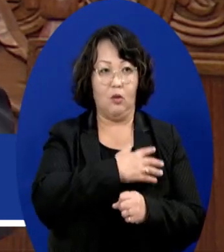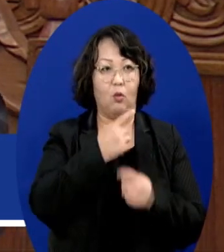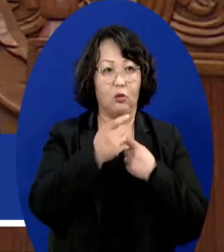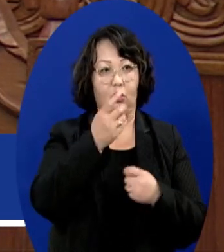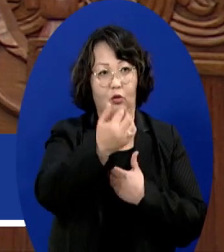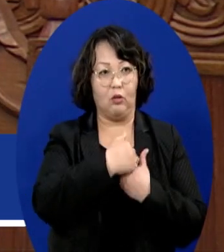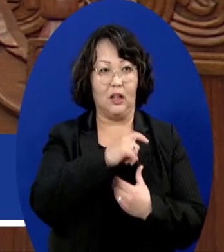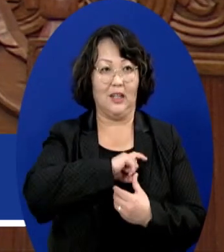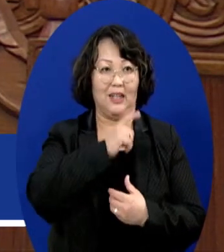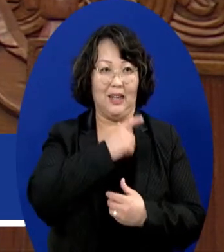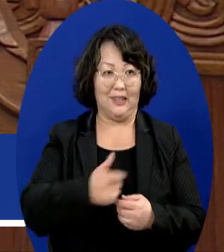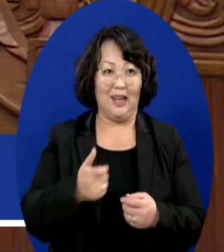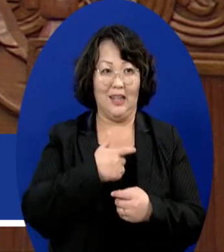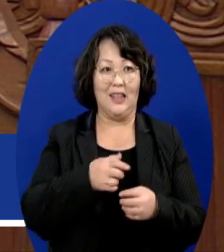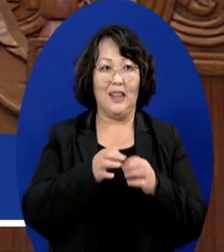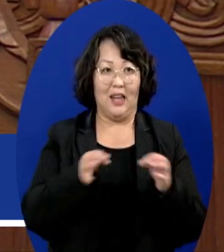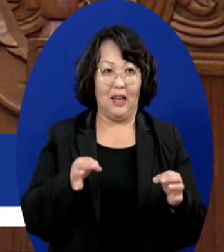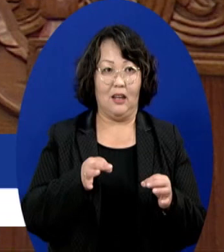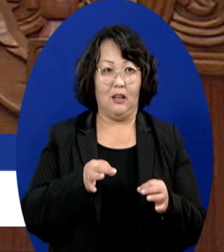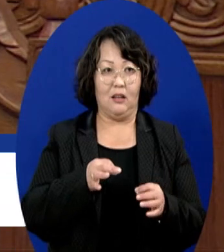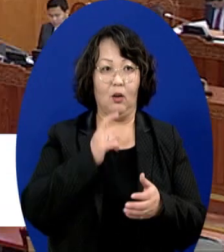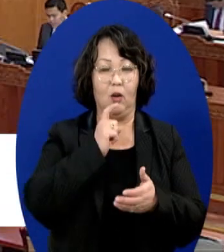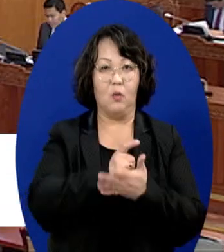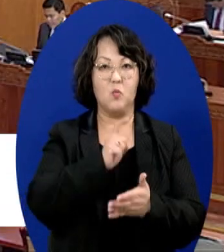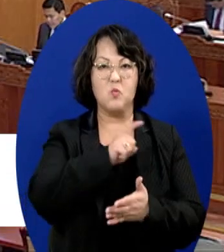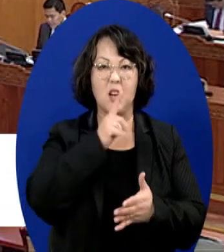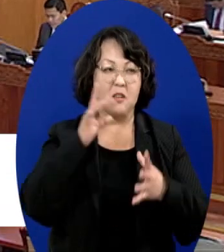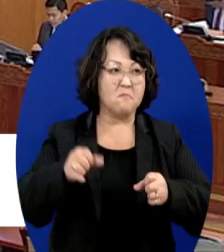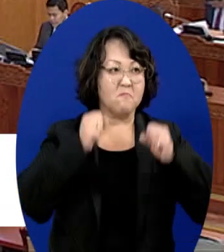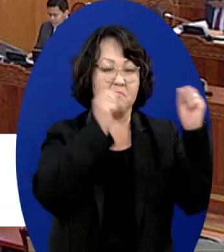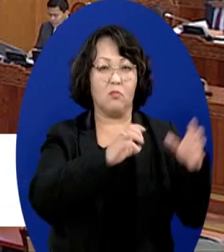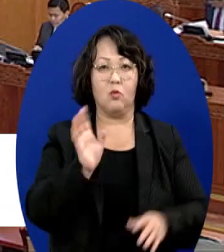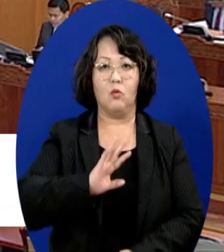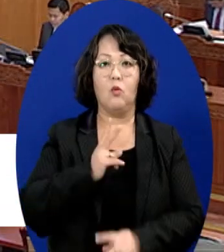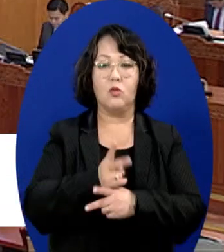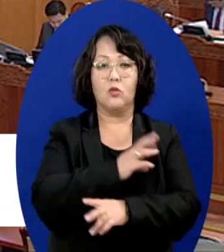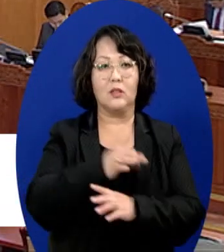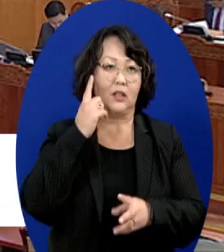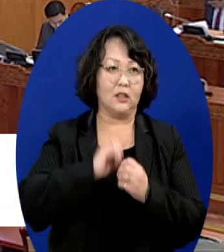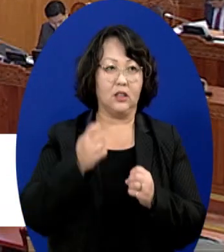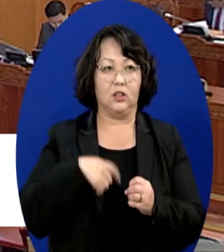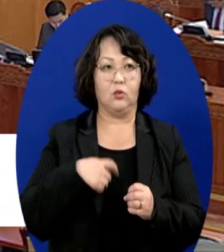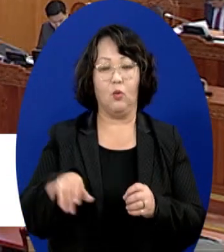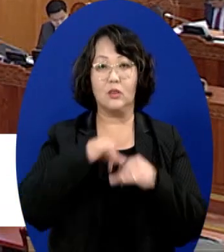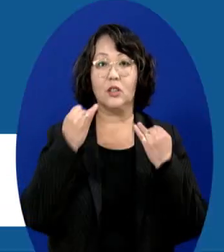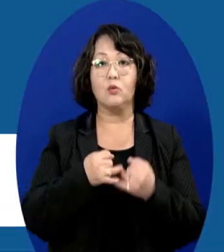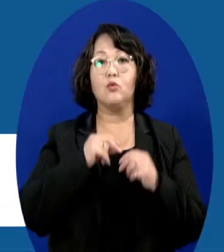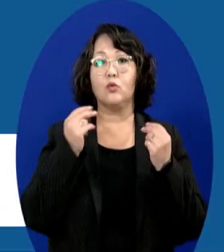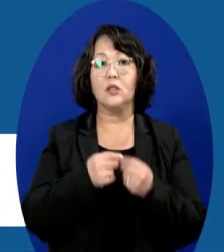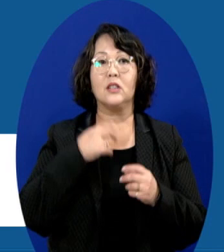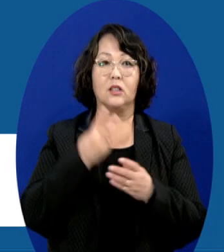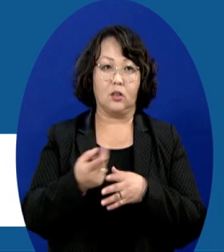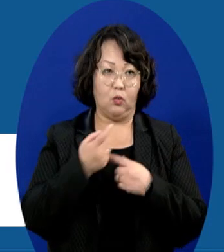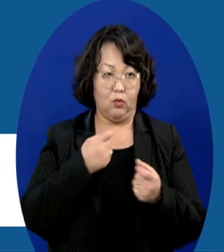бас илүү наривчж орж иж байгаа. Албадан гарах гэдэг заалт байхгүй. Харин хуулийн төслийг санаачилсан гишүүдийн хувьд улсын хурлын чуулганы